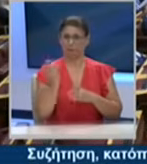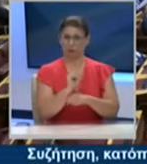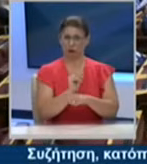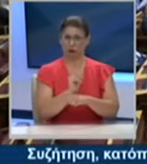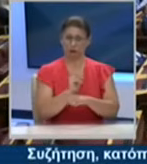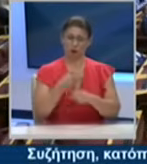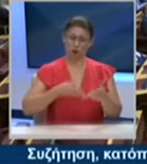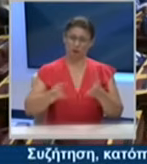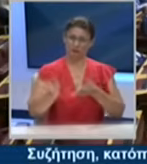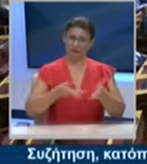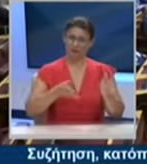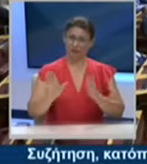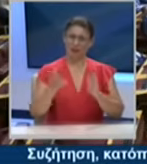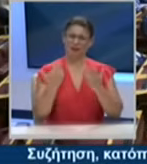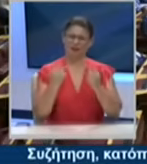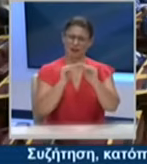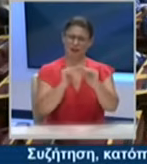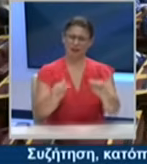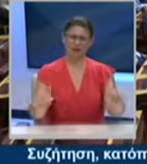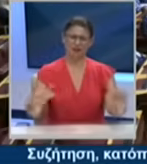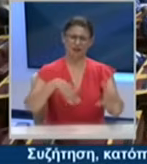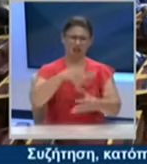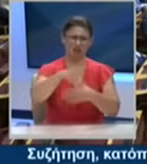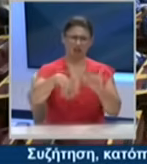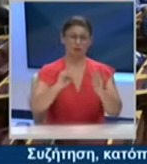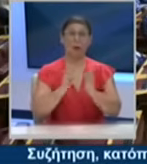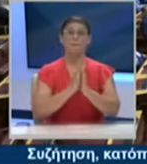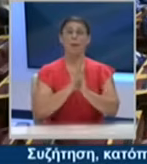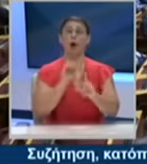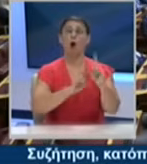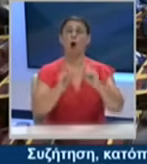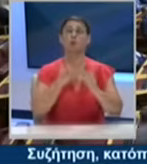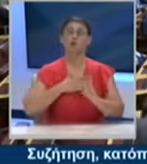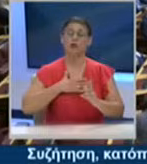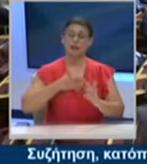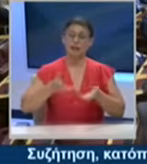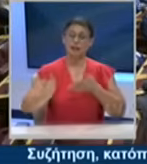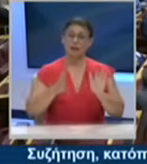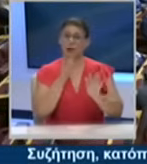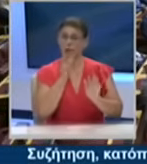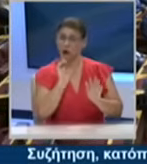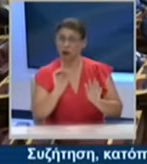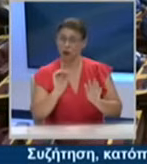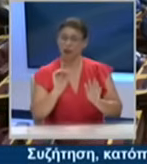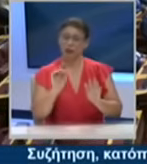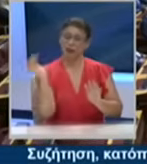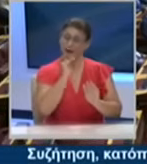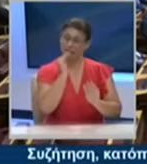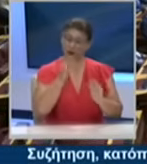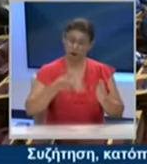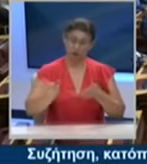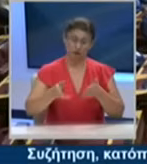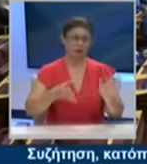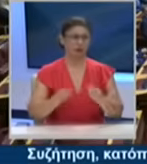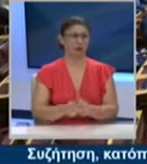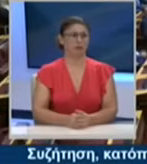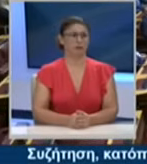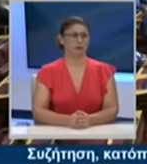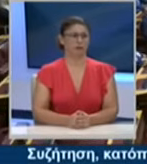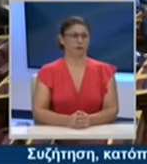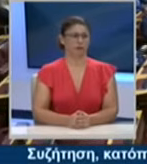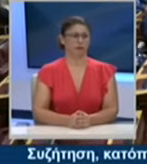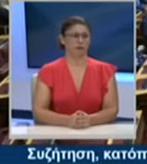για να έχετε κι εσείς κάποια, να μην υπάρχει αυτή η βαβούρα. Παρακαλώ όσοι θέλουν να αποχωρήσουν προσωρινά, να το επισπεύσουν. Ευχαριστώ συγγνώμη, πολύ. Συγγνώμη,